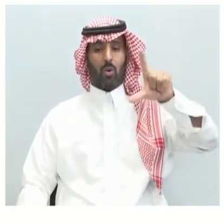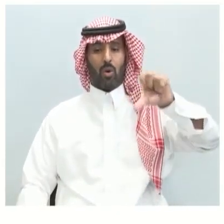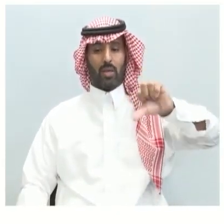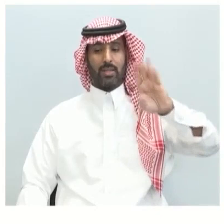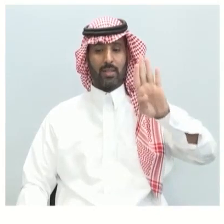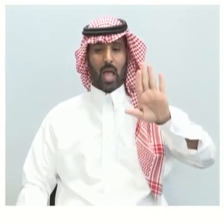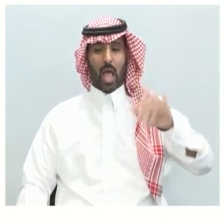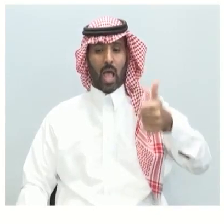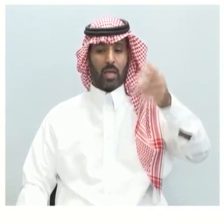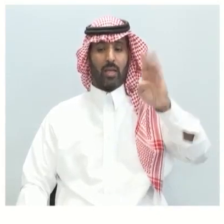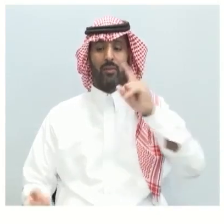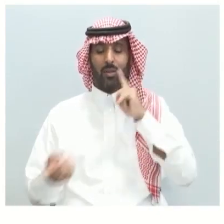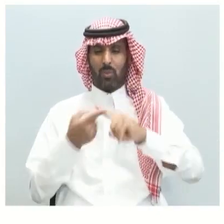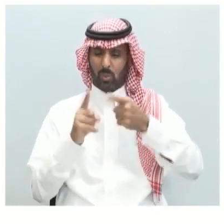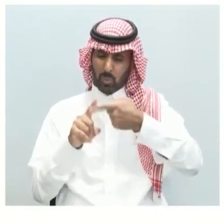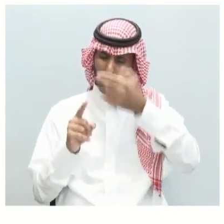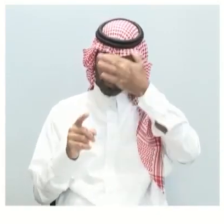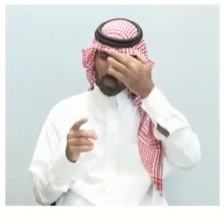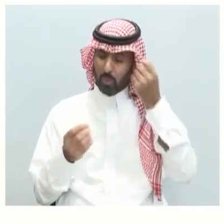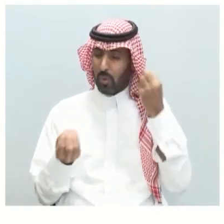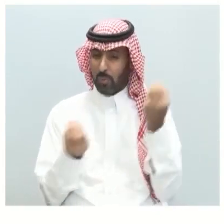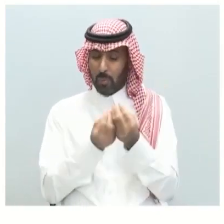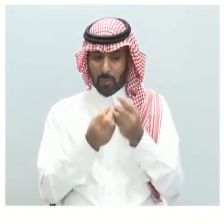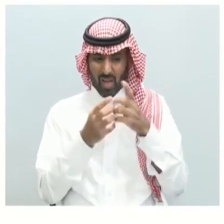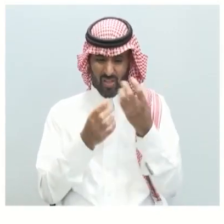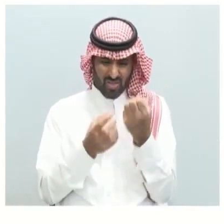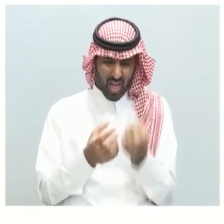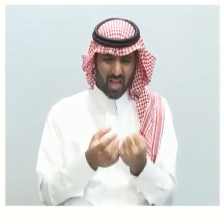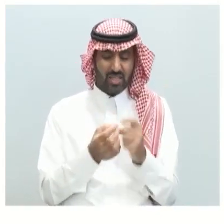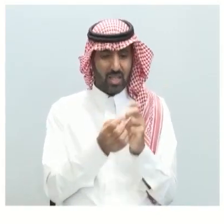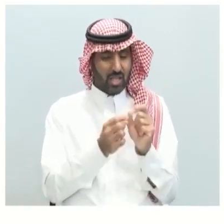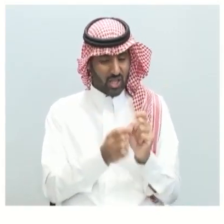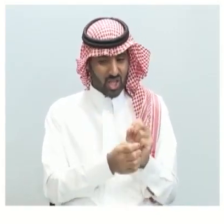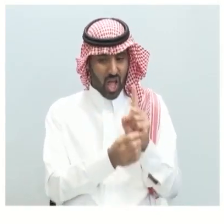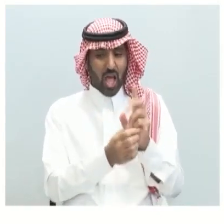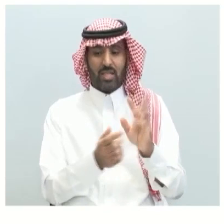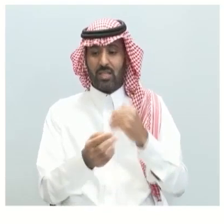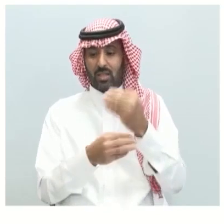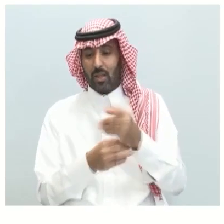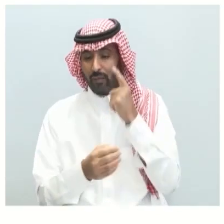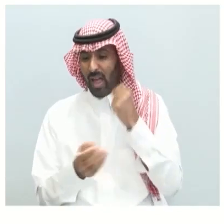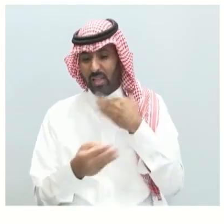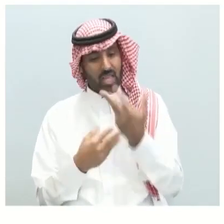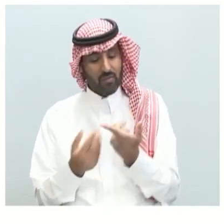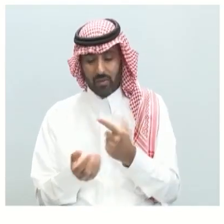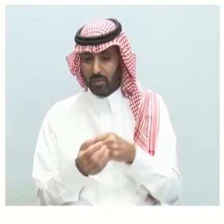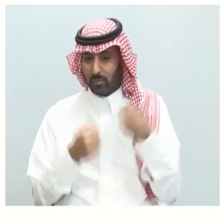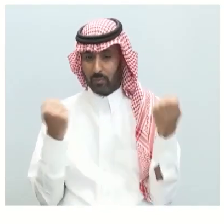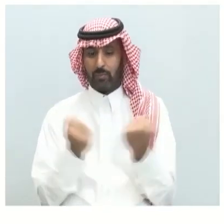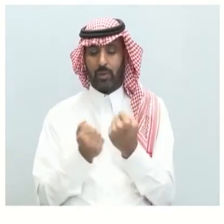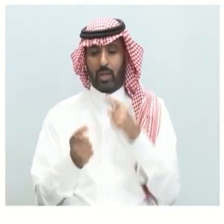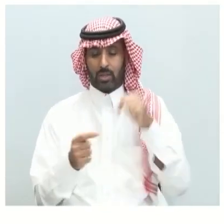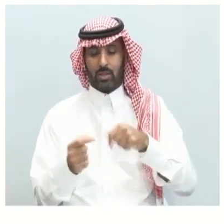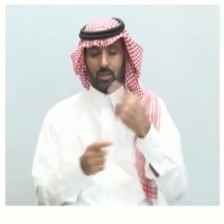درجه الحراره مع ضغط الغاز كذلك الكمياء في واقع الحياه وتطبيق على قانون جايل لوساك ثم مسائل تدريبيه